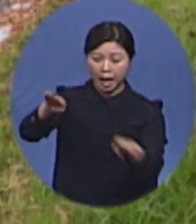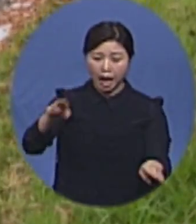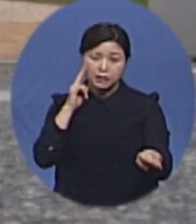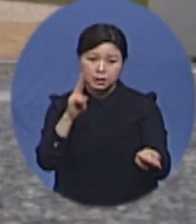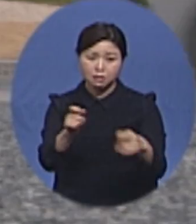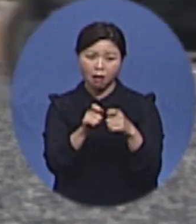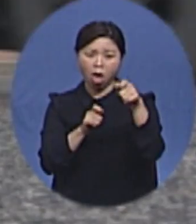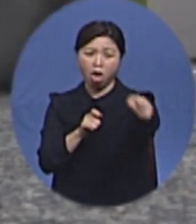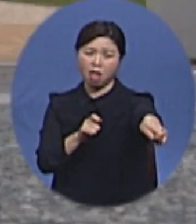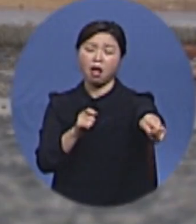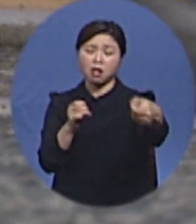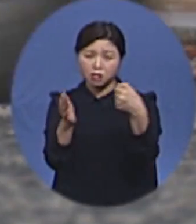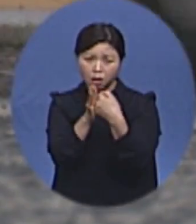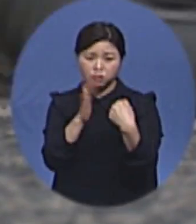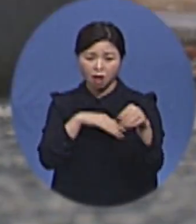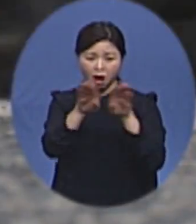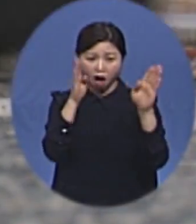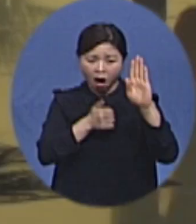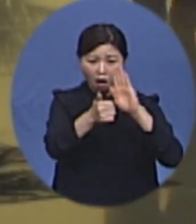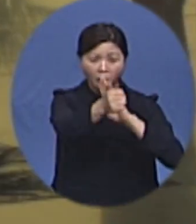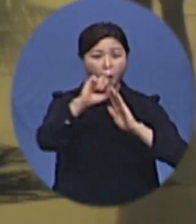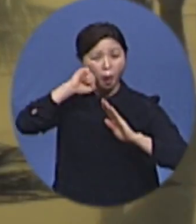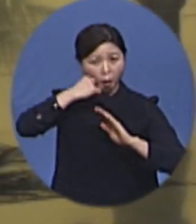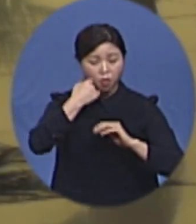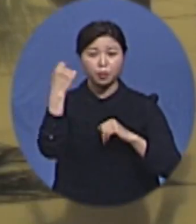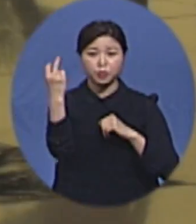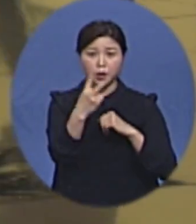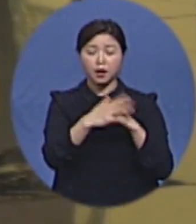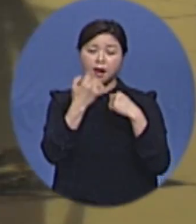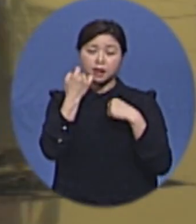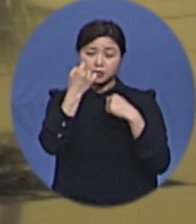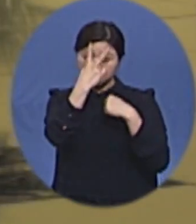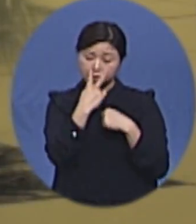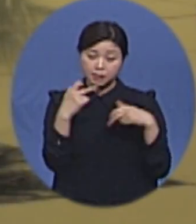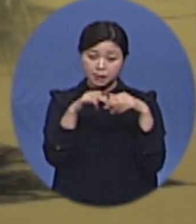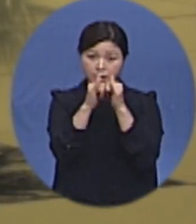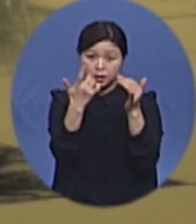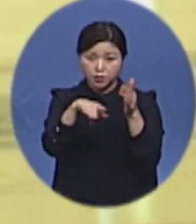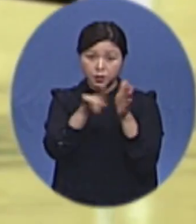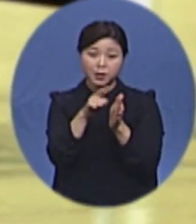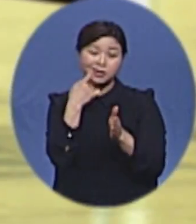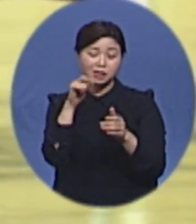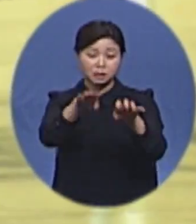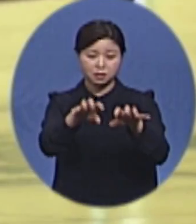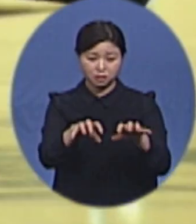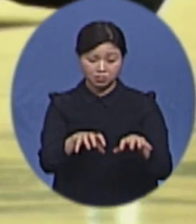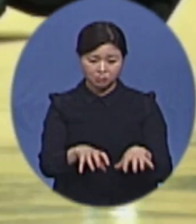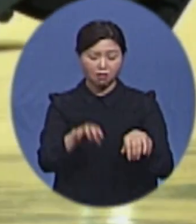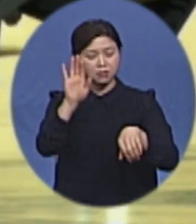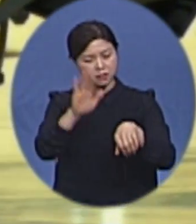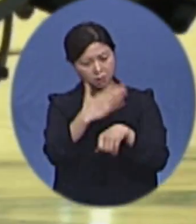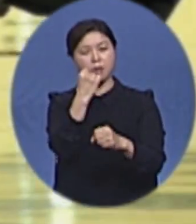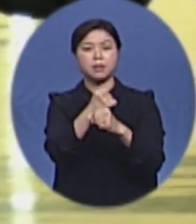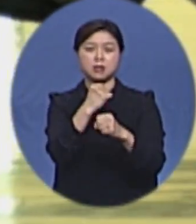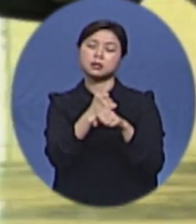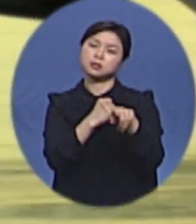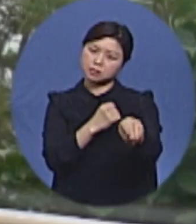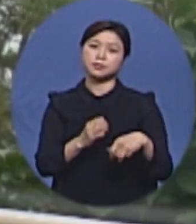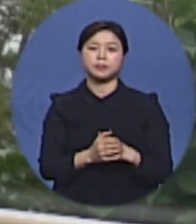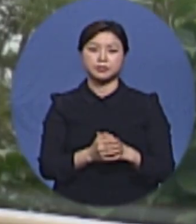거리까지 멀어 출입부터 쉽지가 않고 시각장애인을 위한 점자블록은 대부분 적절하게 설치되어 있지